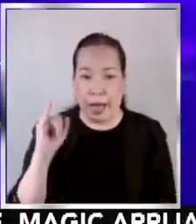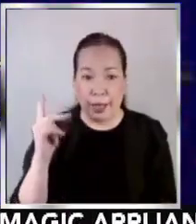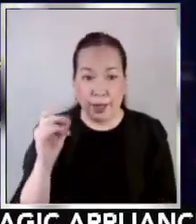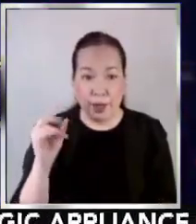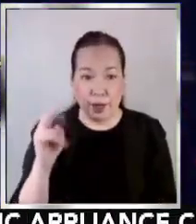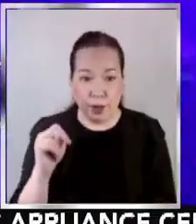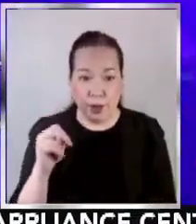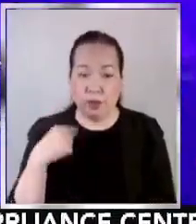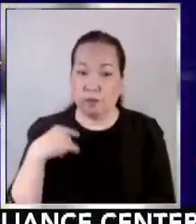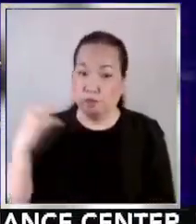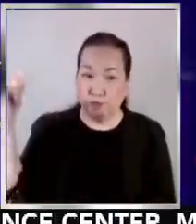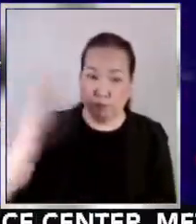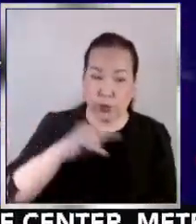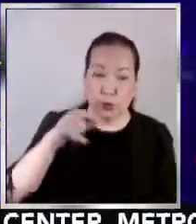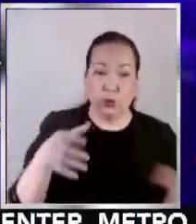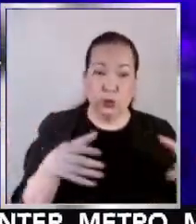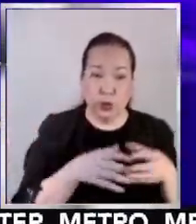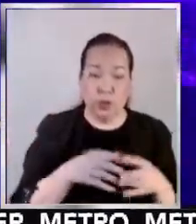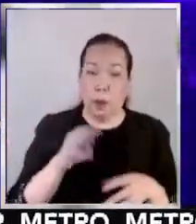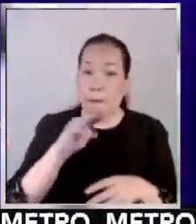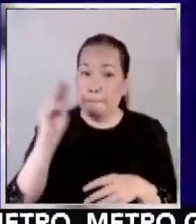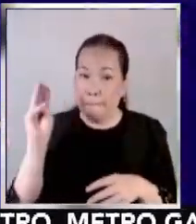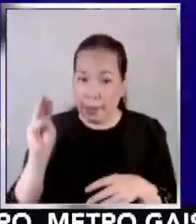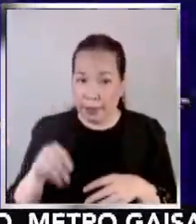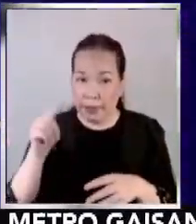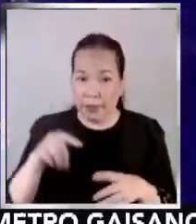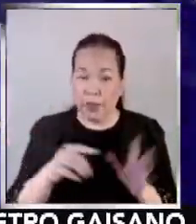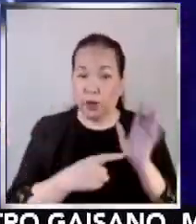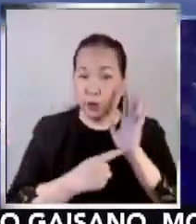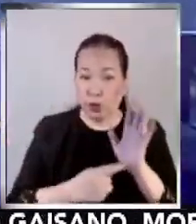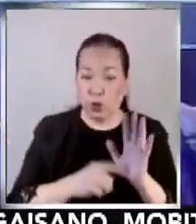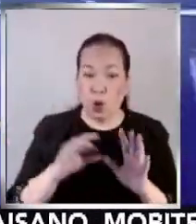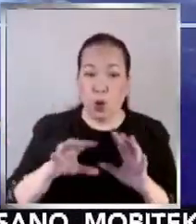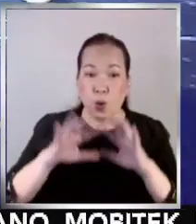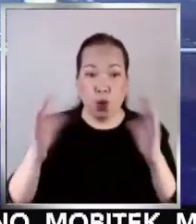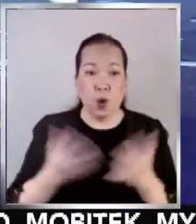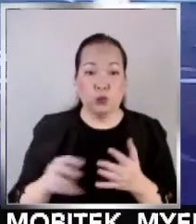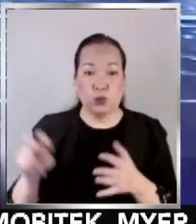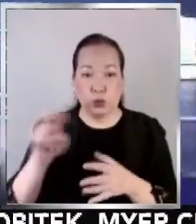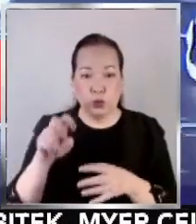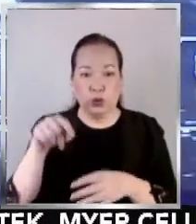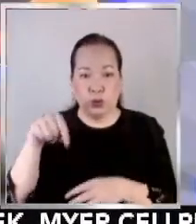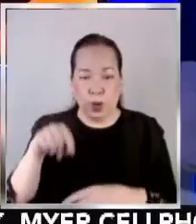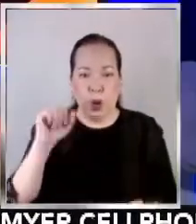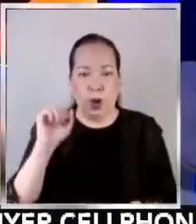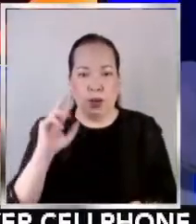ang grupo para sa Manila leg ng Icon World Tour take off this August.